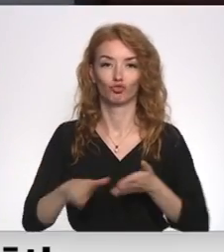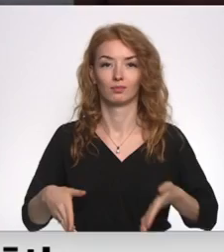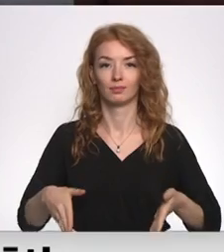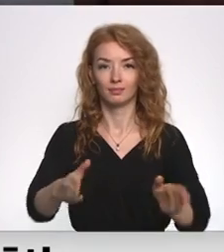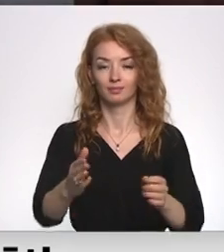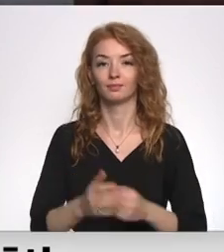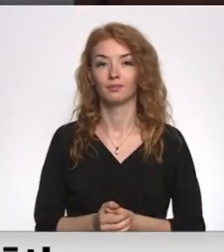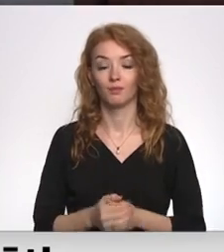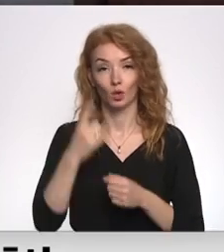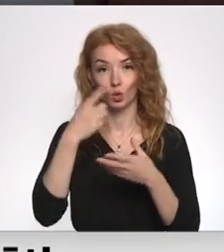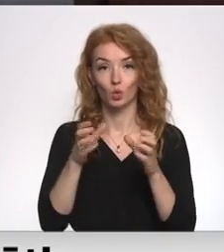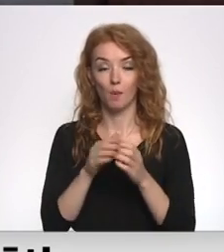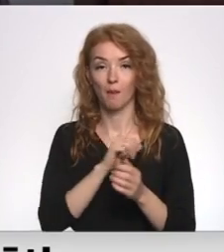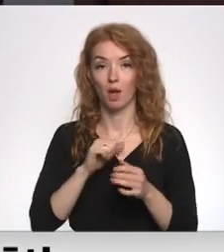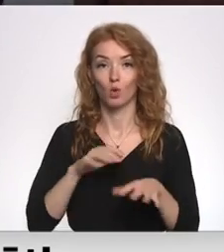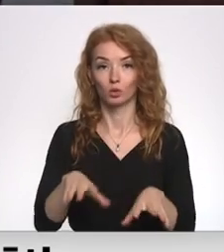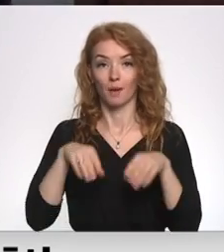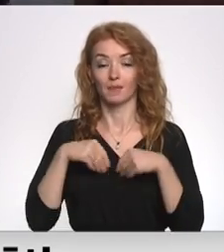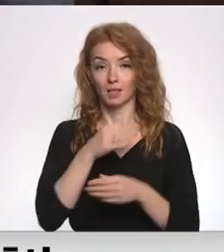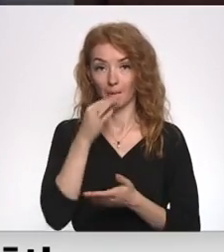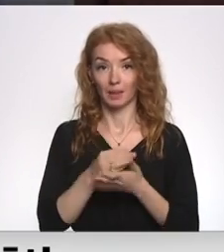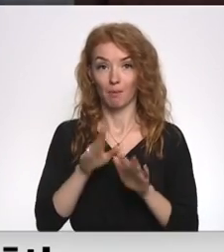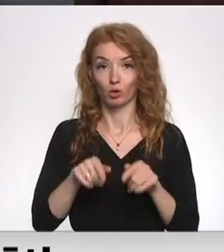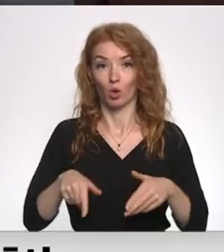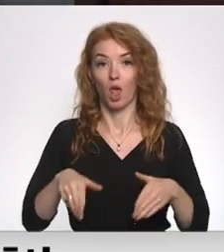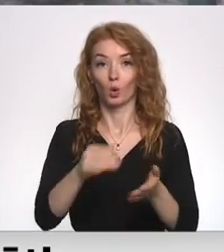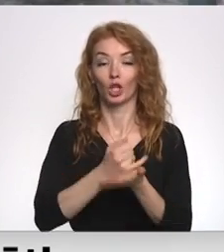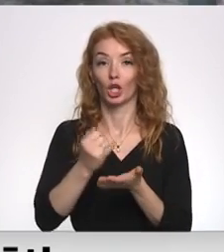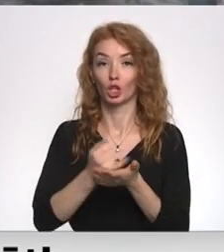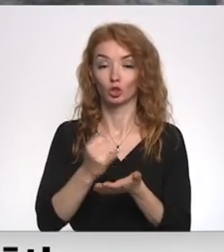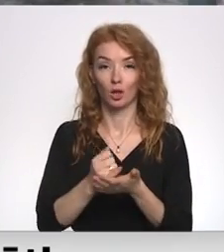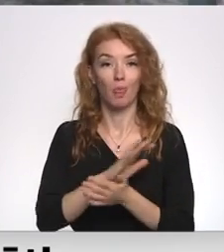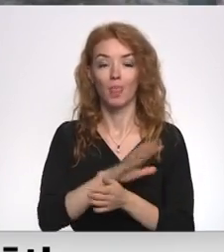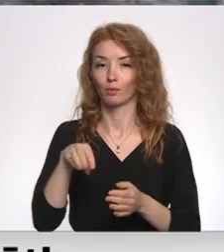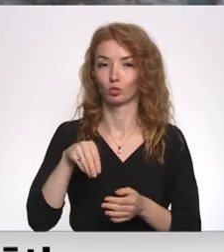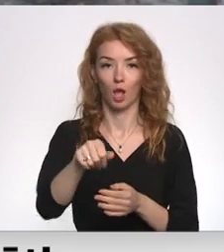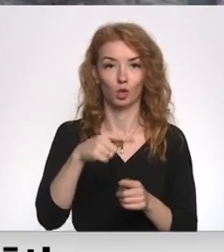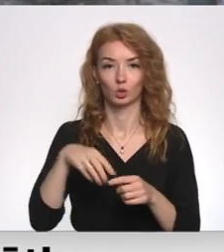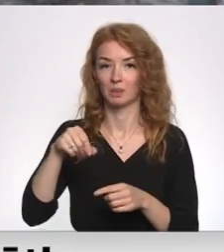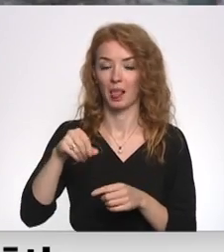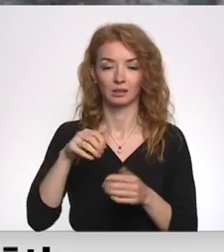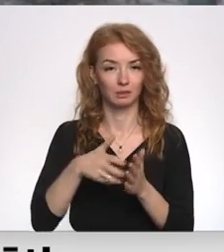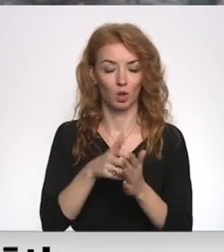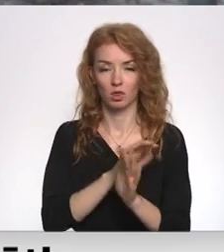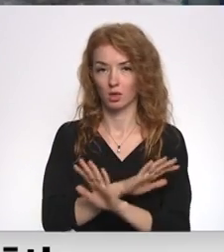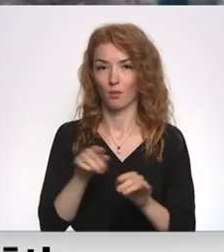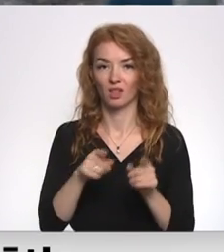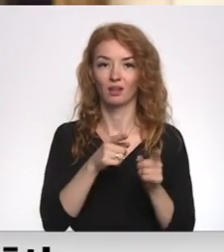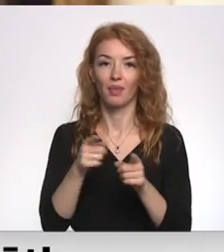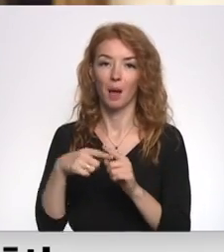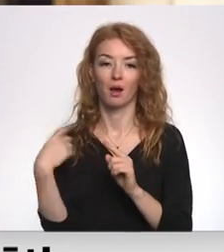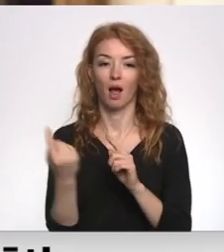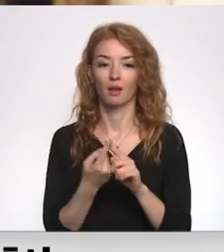trotuāriem. Domai pašai uzņemoties atbildību par ietu tīrīšanu, netikšot lietot sāls un smilts, kas kaitē apkārtējai videi un